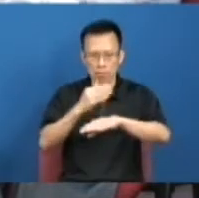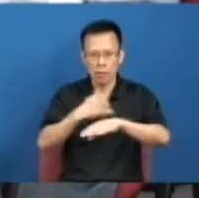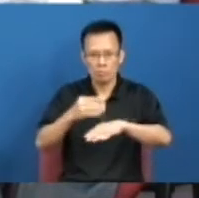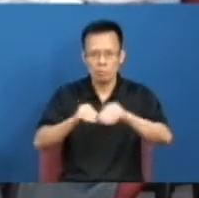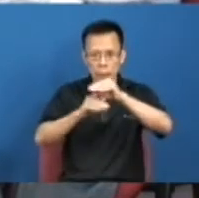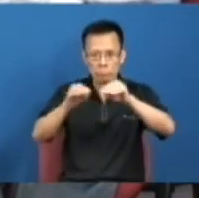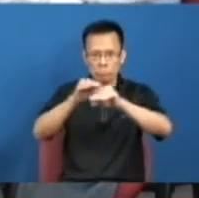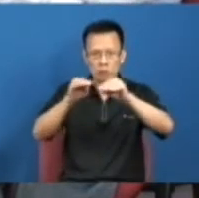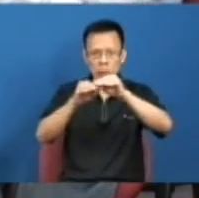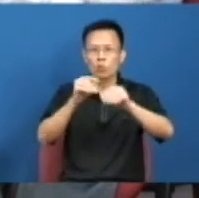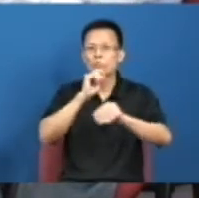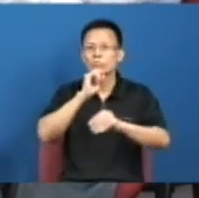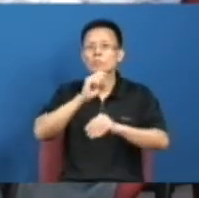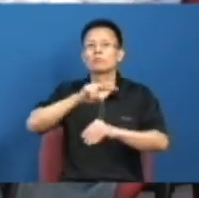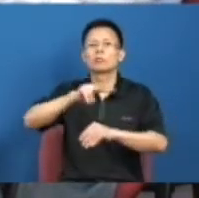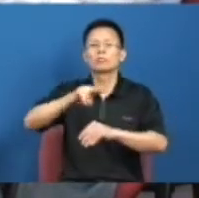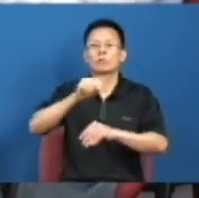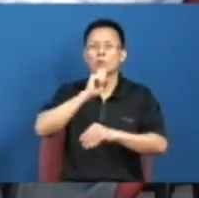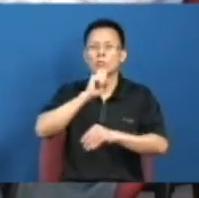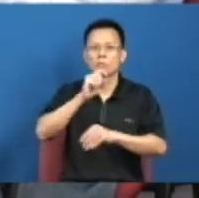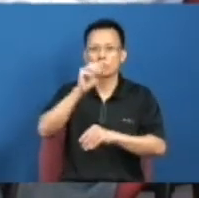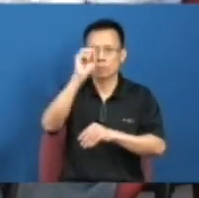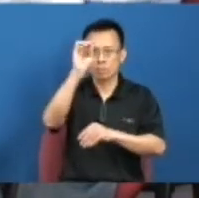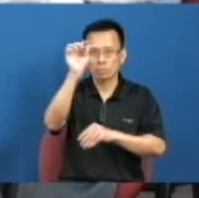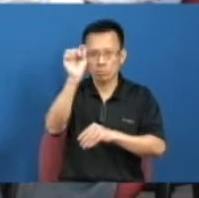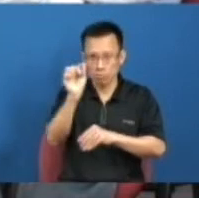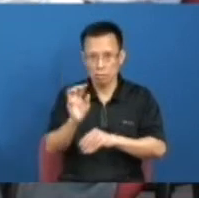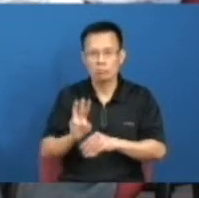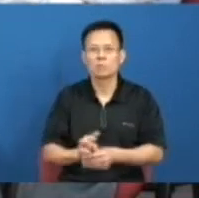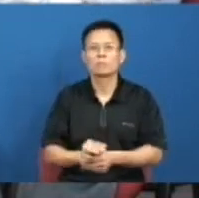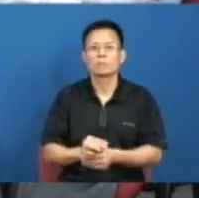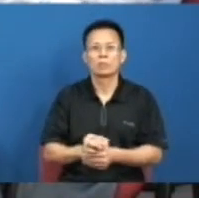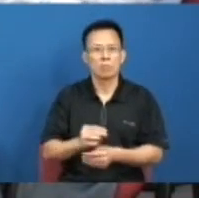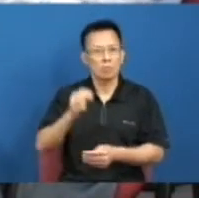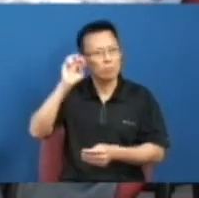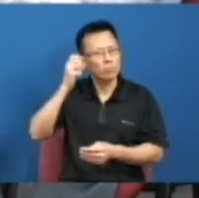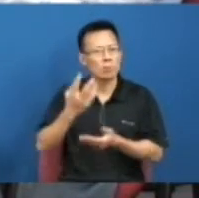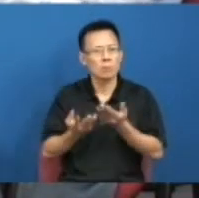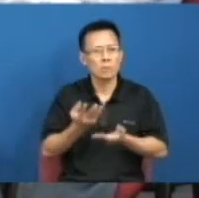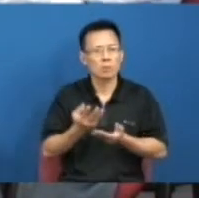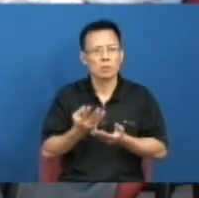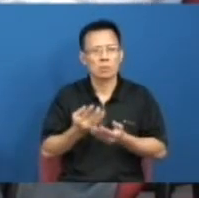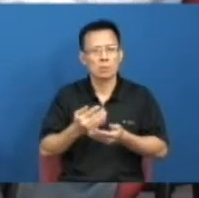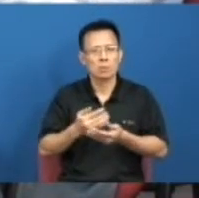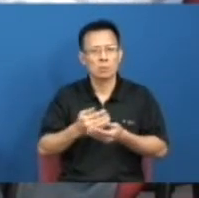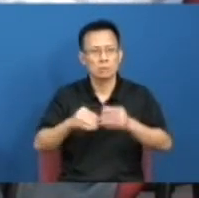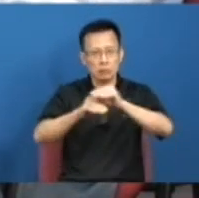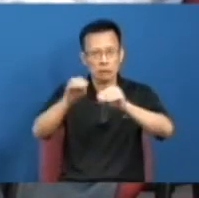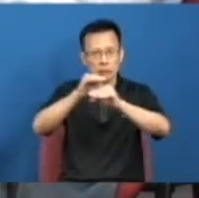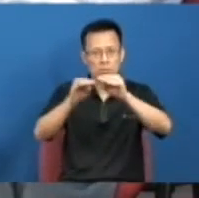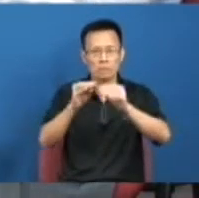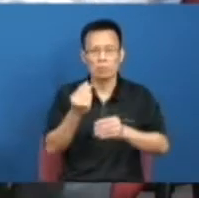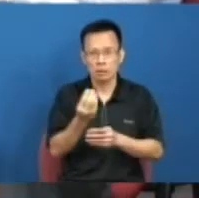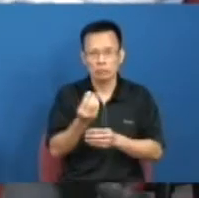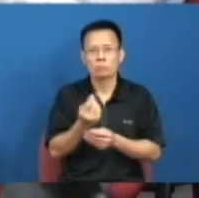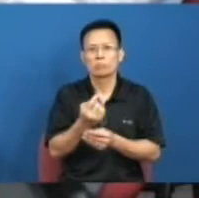了。就這個我相信跟那個質素很大關係，起樓